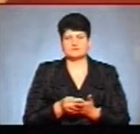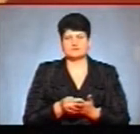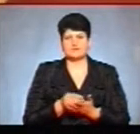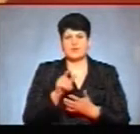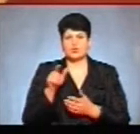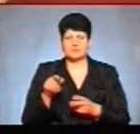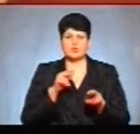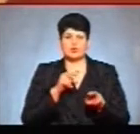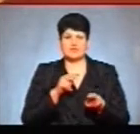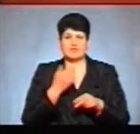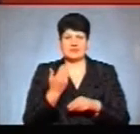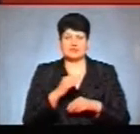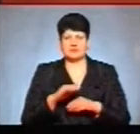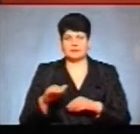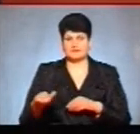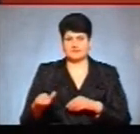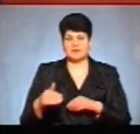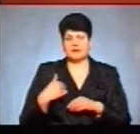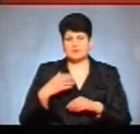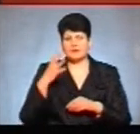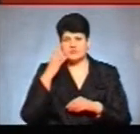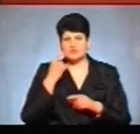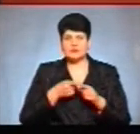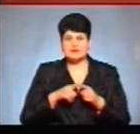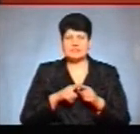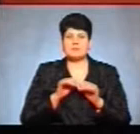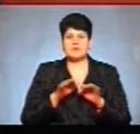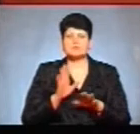людям, які доглядають за їхніми дітьми. Тому ми вважаємо, що цей механізм запрацює.